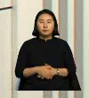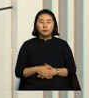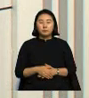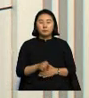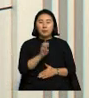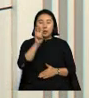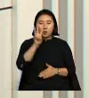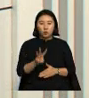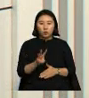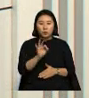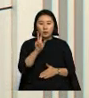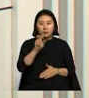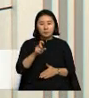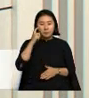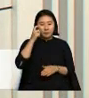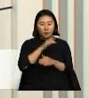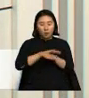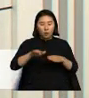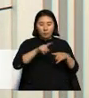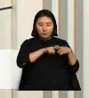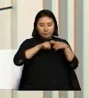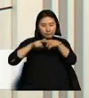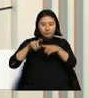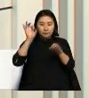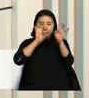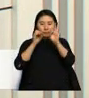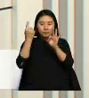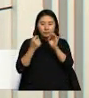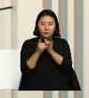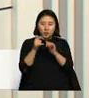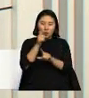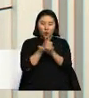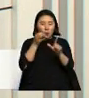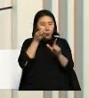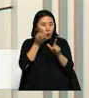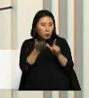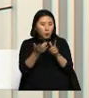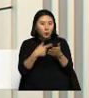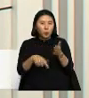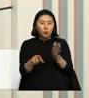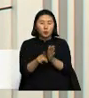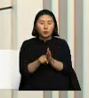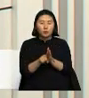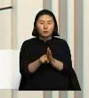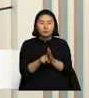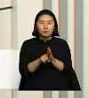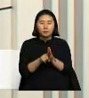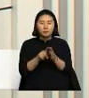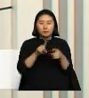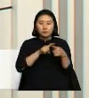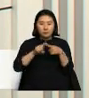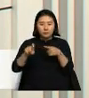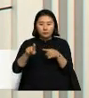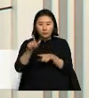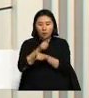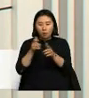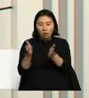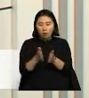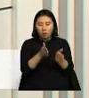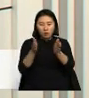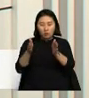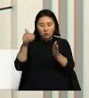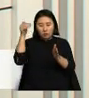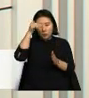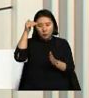파주시는 임진각 평화 곤돌라를 찾는 관광객에게 다양한 볼거리를 제공하기 위해 임 진과 민통선 탐방로 와